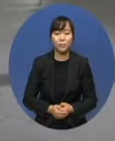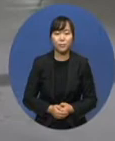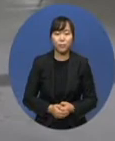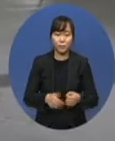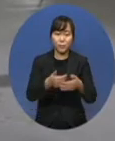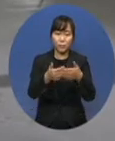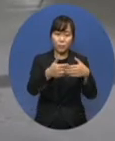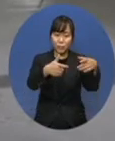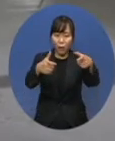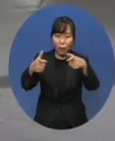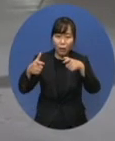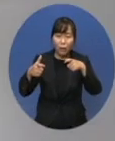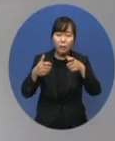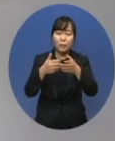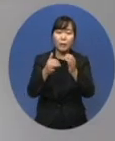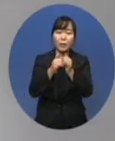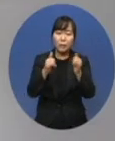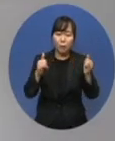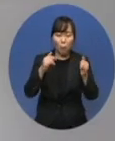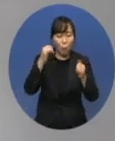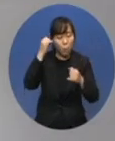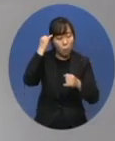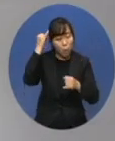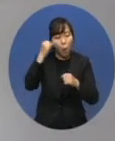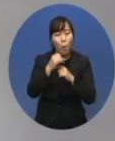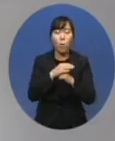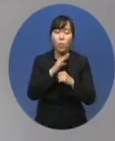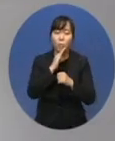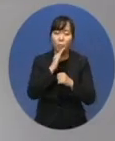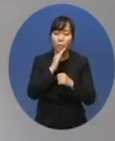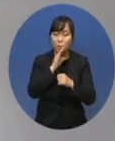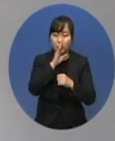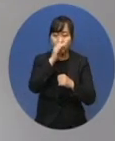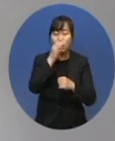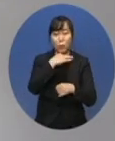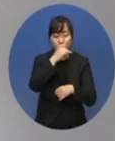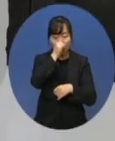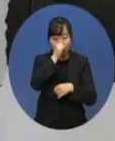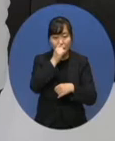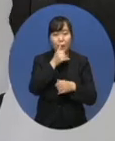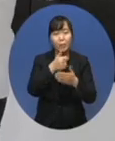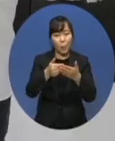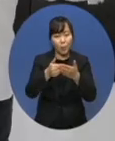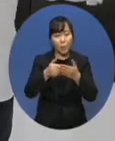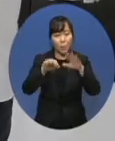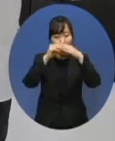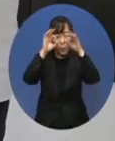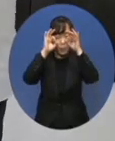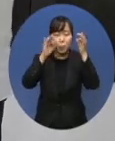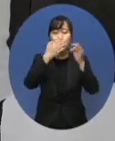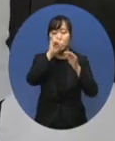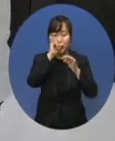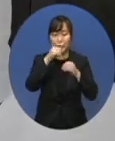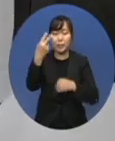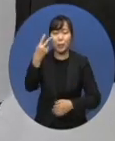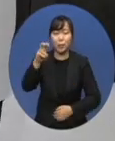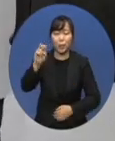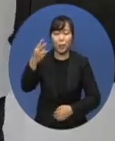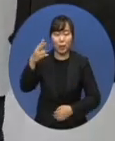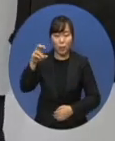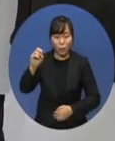여수 지역에서는 작가들의 창의적이고 실험적인 작품들을 폭넓게 감상할 수 있는